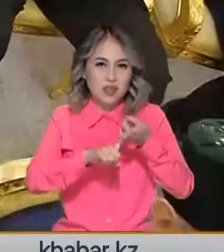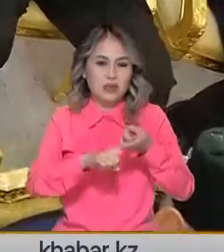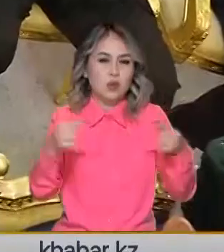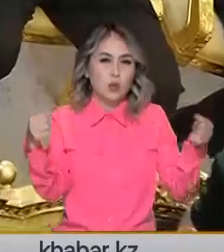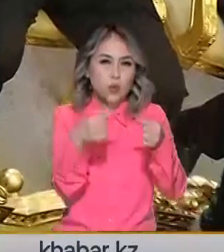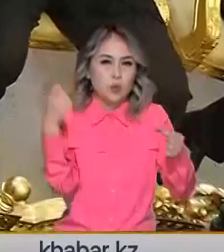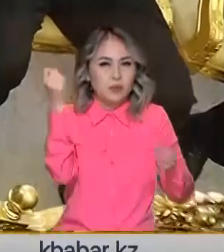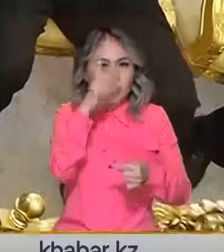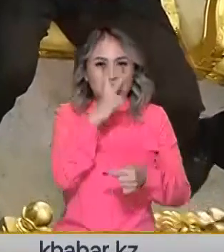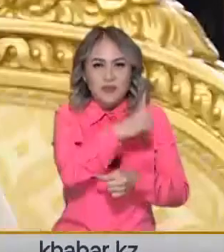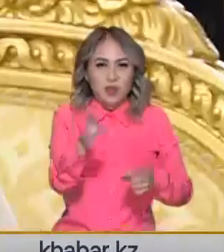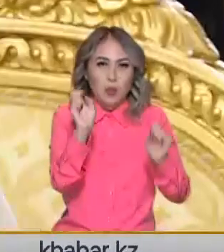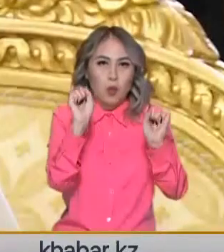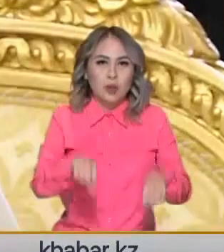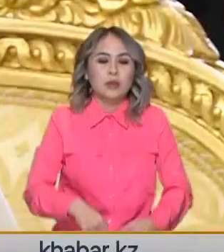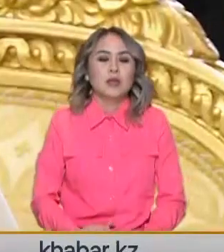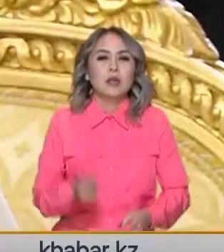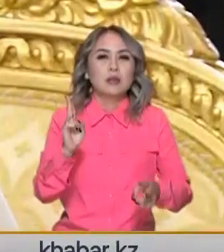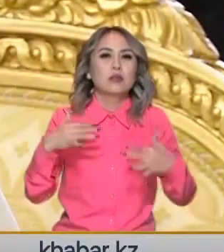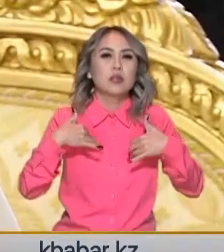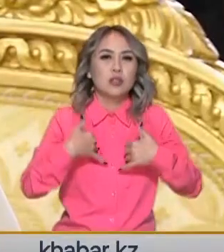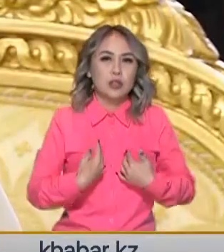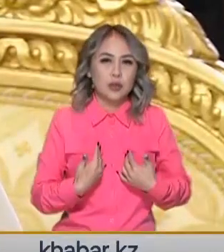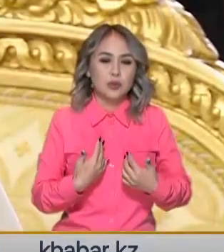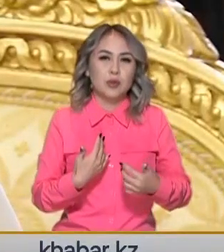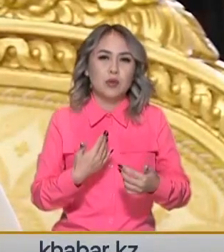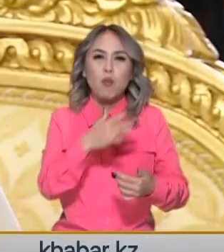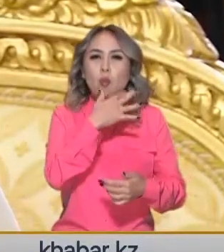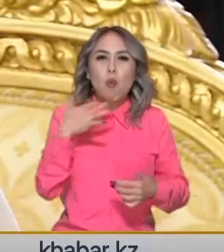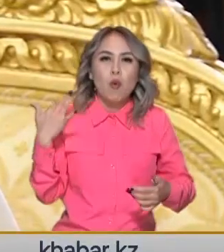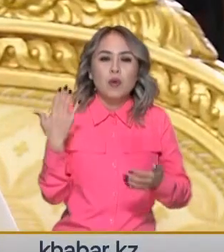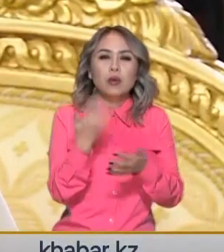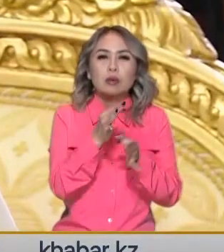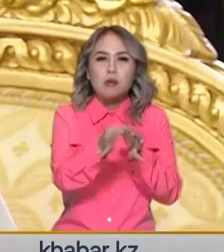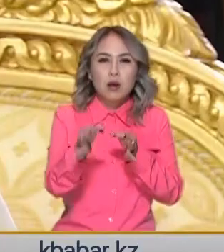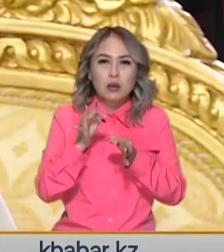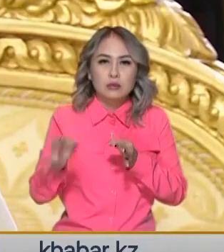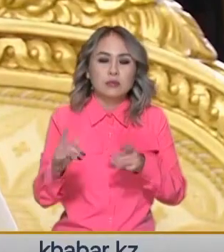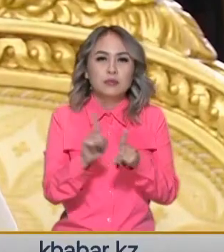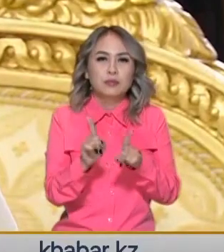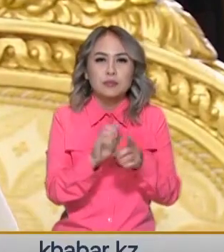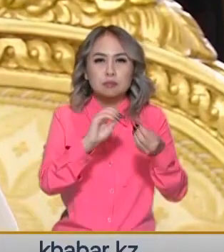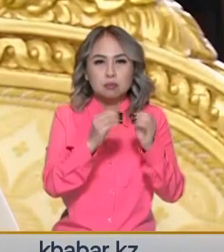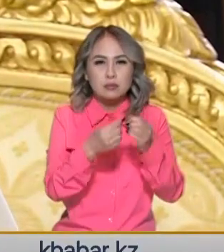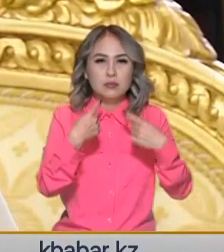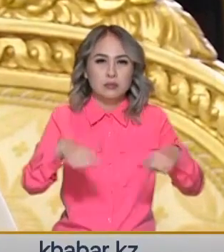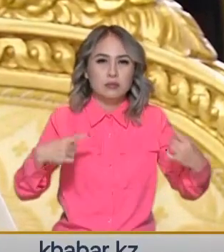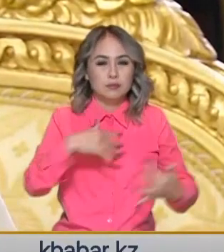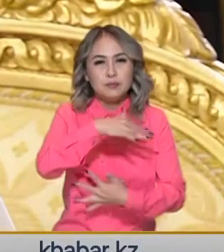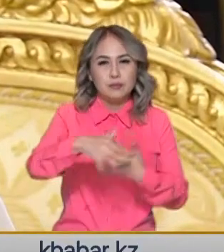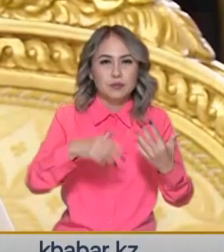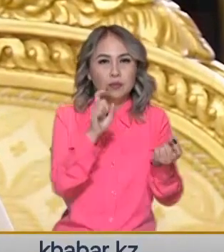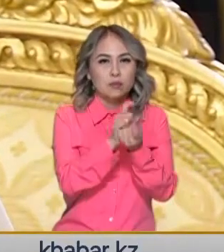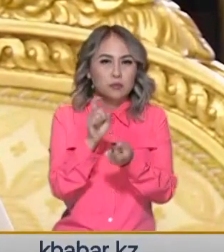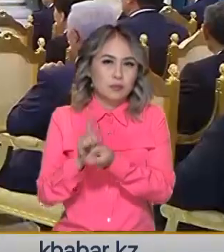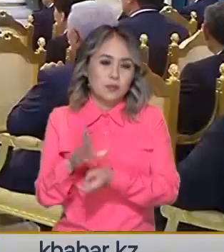анық аңғаруға болады. Өкінішке қарай, көптеген елдер алауыздық пен түрлі жанжалдың кесірінен